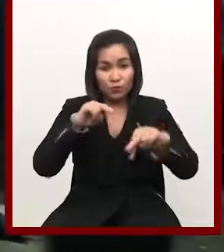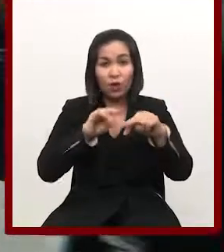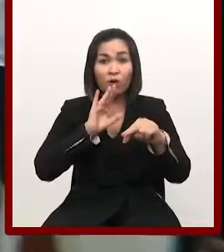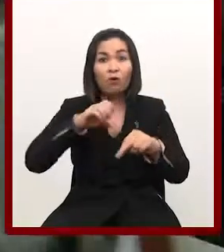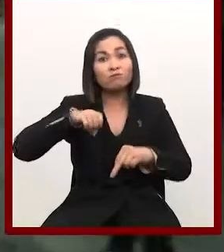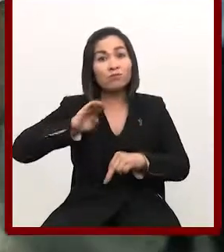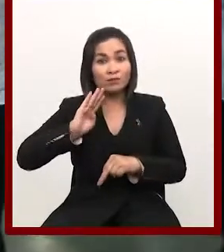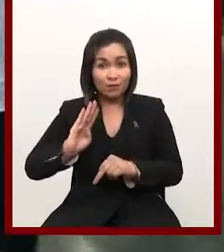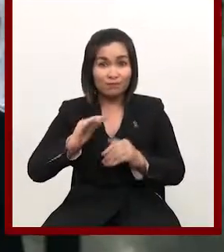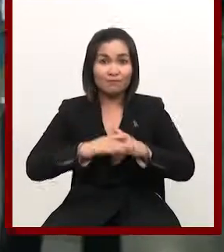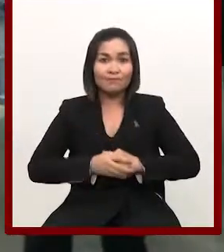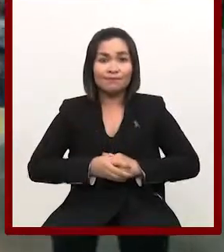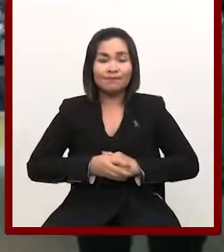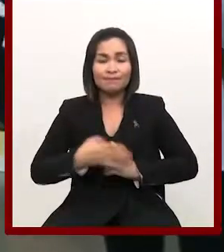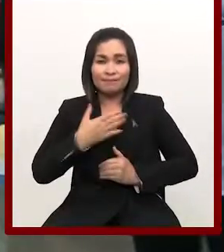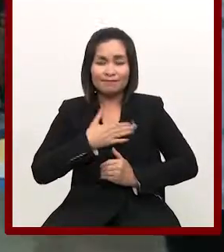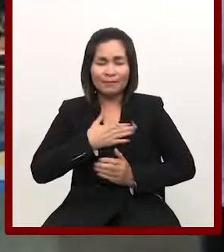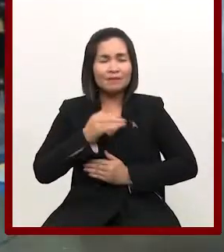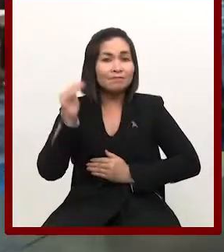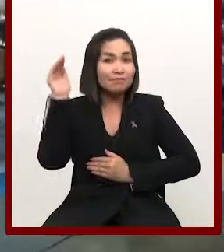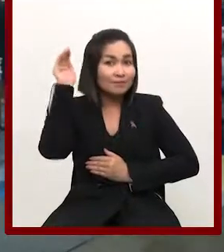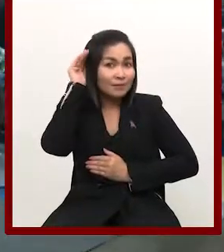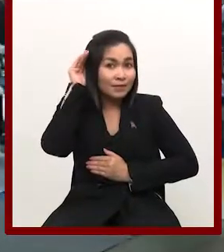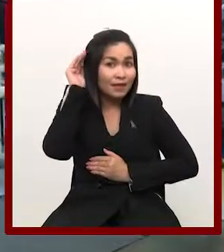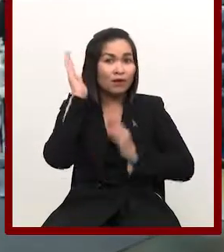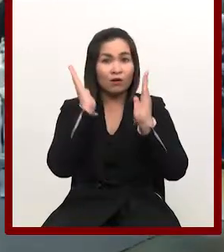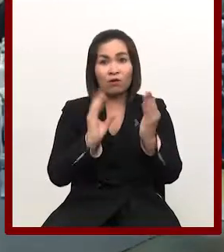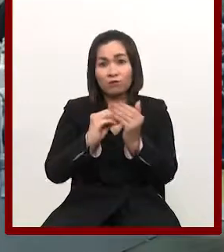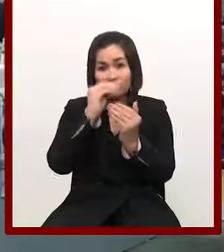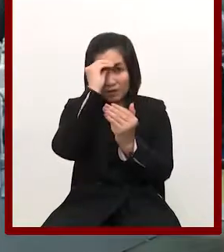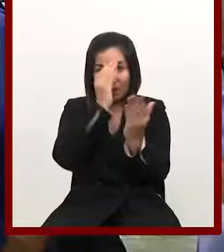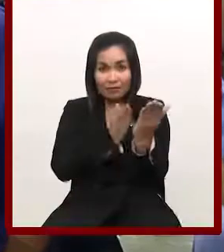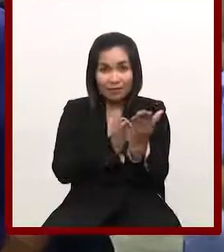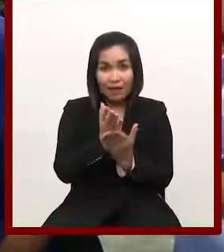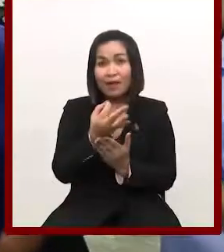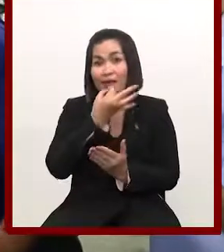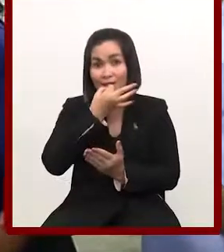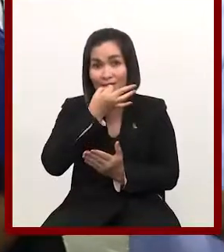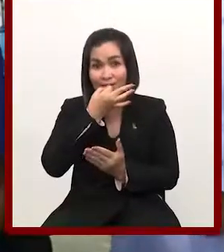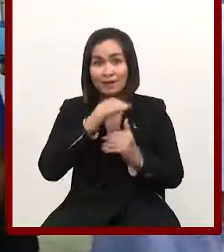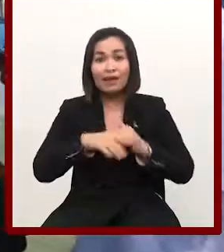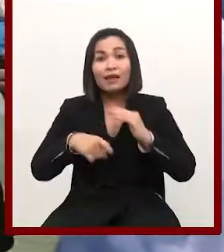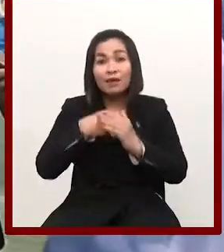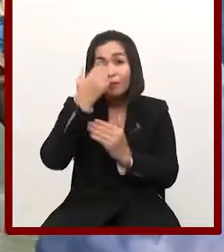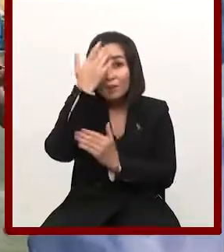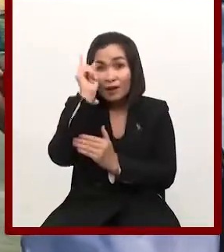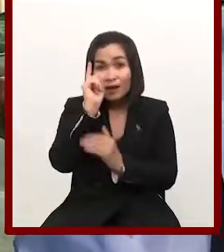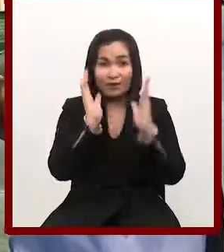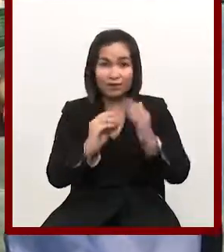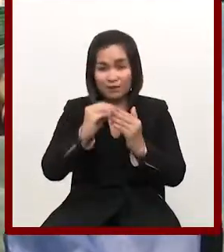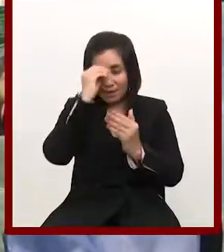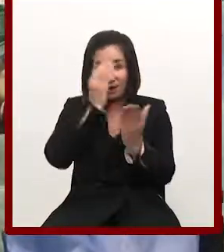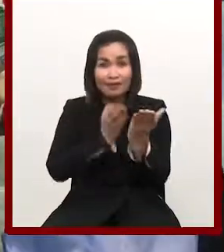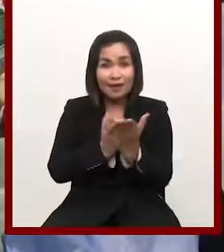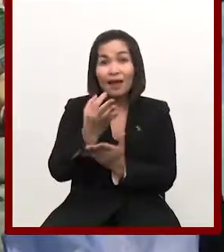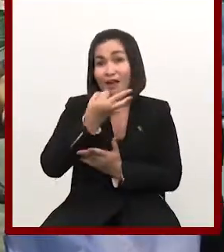Food Group นะครับเรามีความเชื่อมั่นในนักเรียนในสายงานอาชีวะเพราะว่านักเรียนในสายง